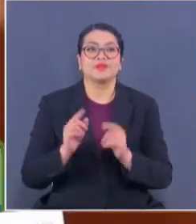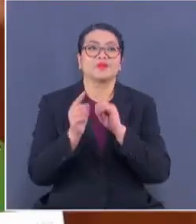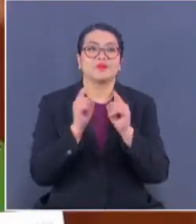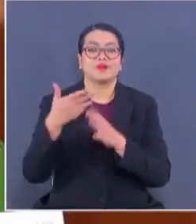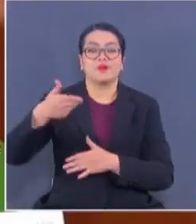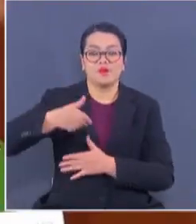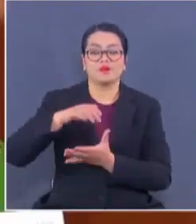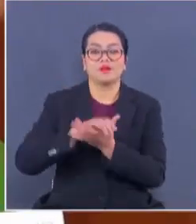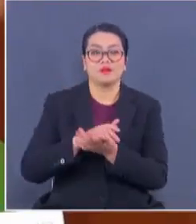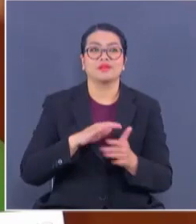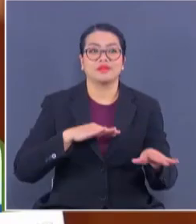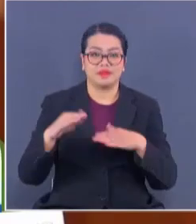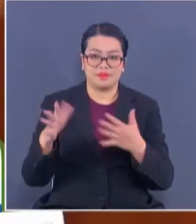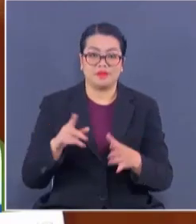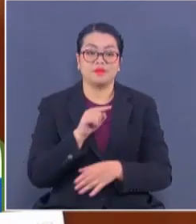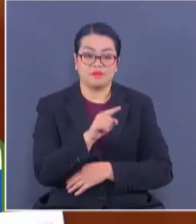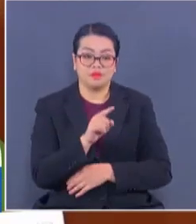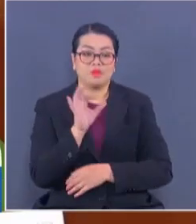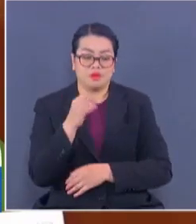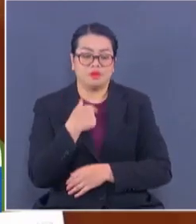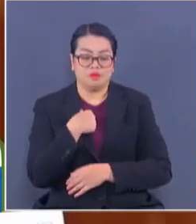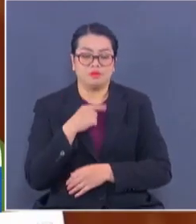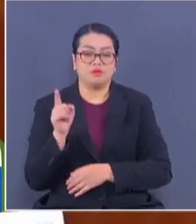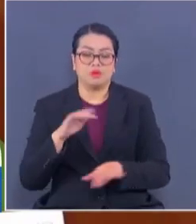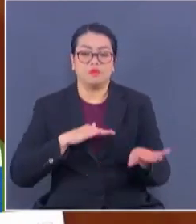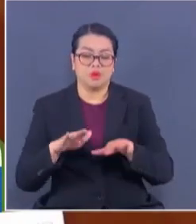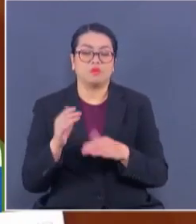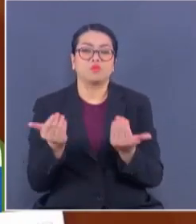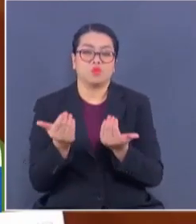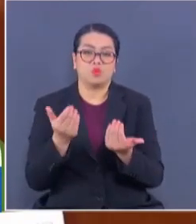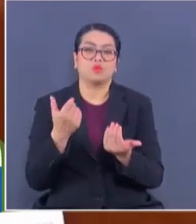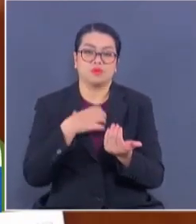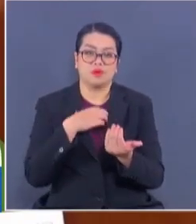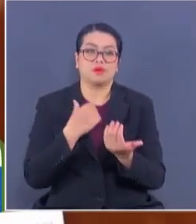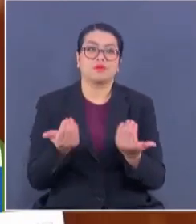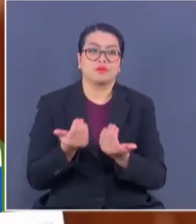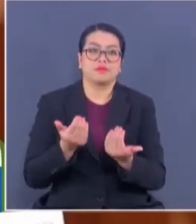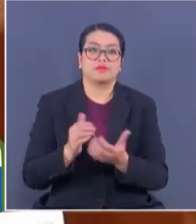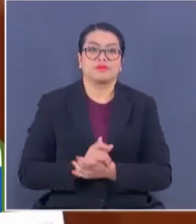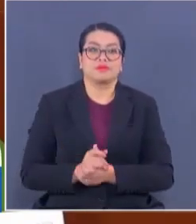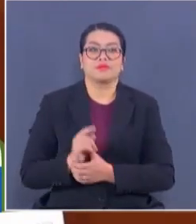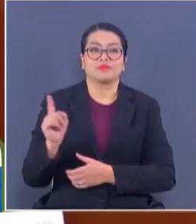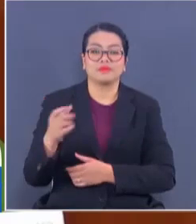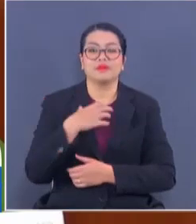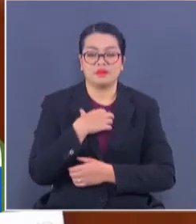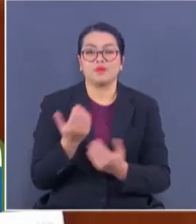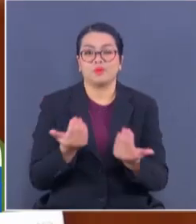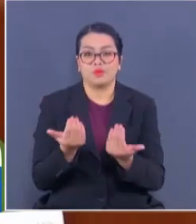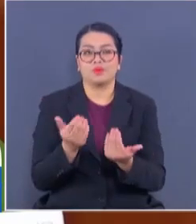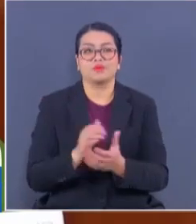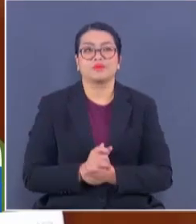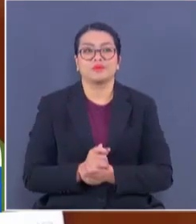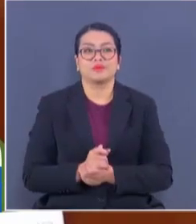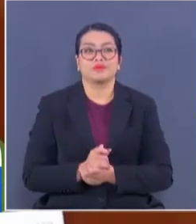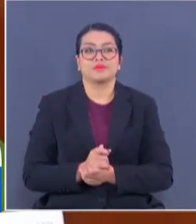ขาขอแล้วด้วยซ้ำว่าอ่ะยูโอเคไหมเพราะเขาก็ถึงวัยที่พร้อมเนาะเขาก็พูดเองเลยว่าเขารีบเขาเร่งเราก็ห